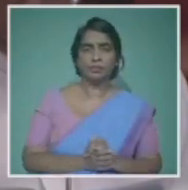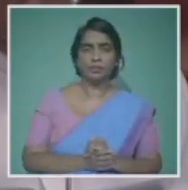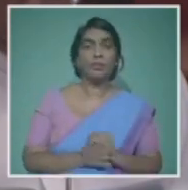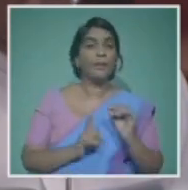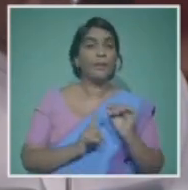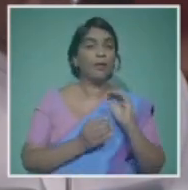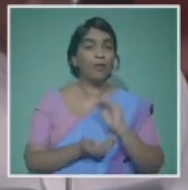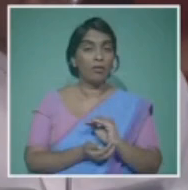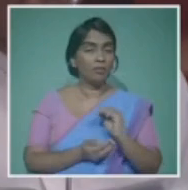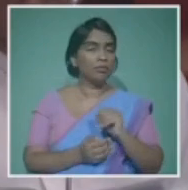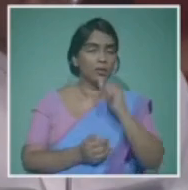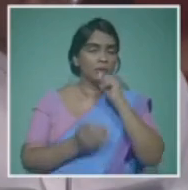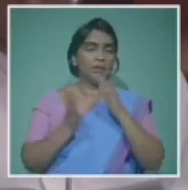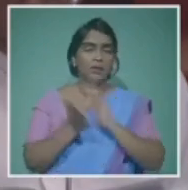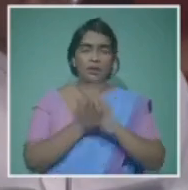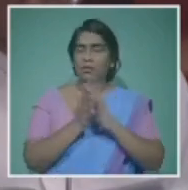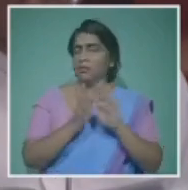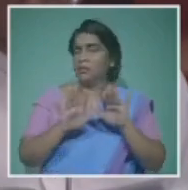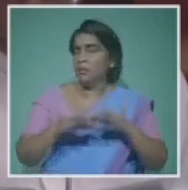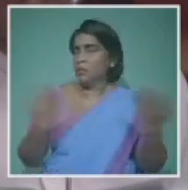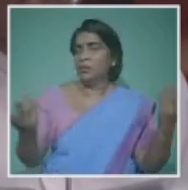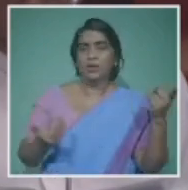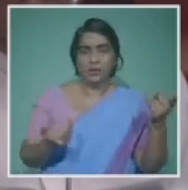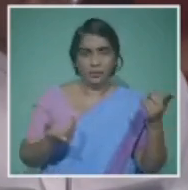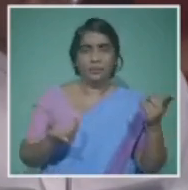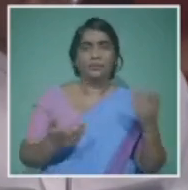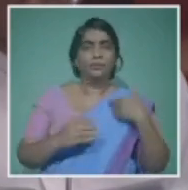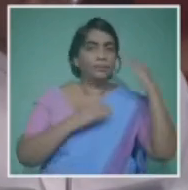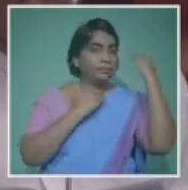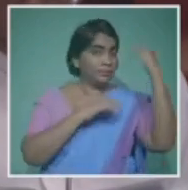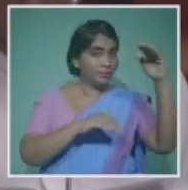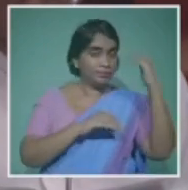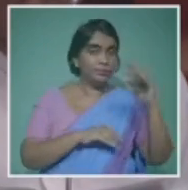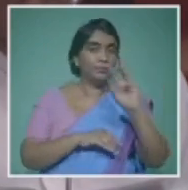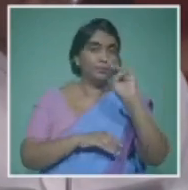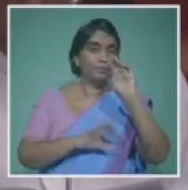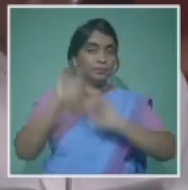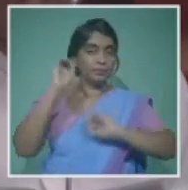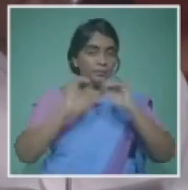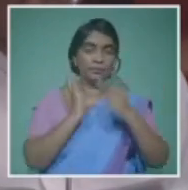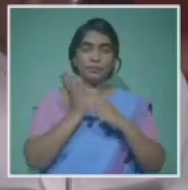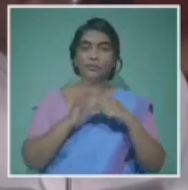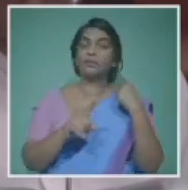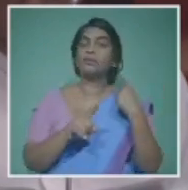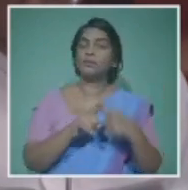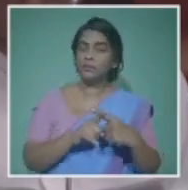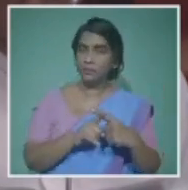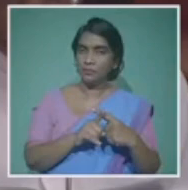Paut gali ke anse ini kisah sah dia dila de. Apa dia ne karuan de siyer dia ke badak.